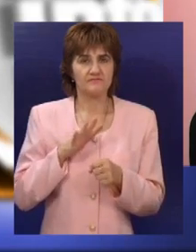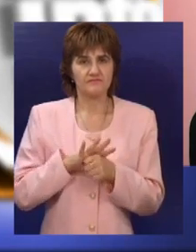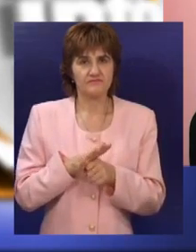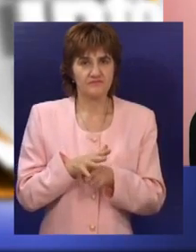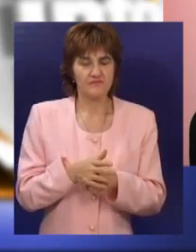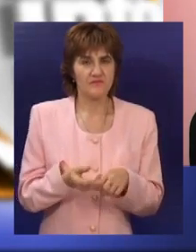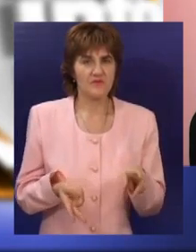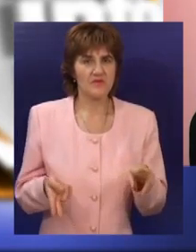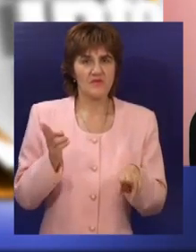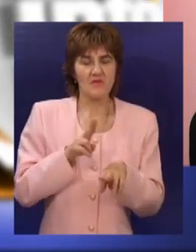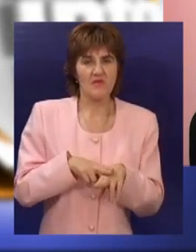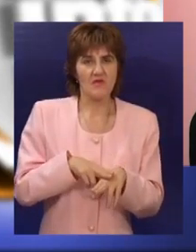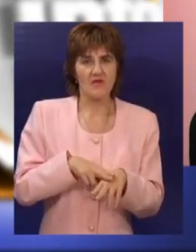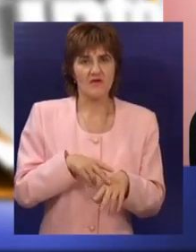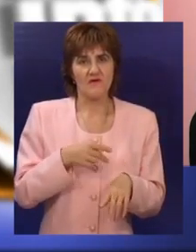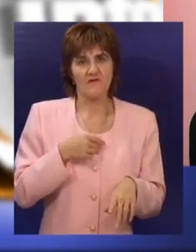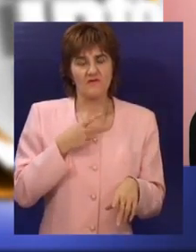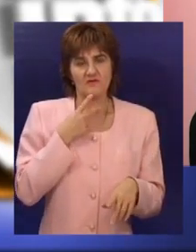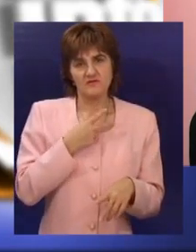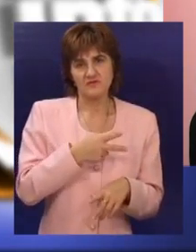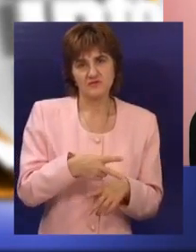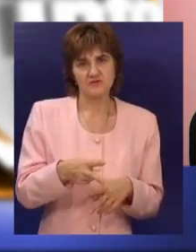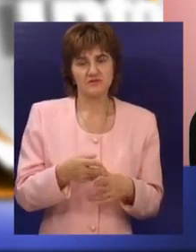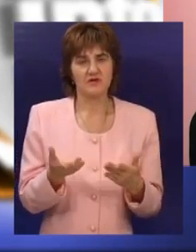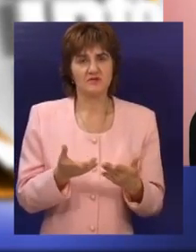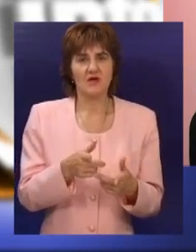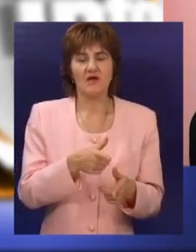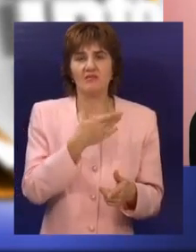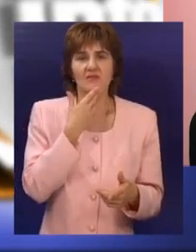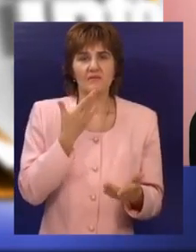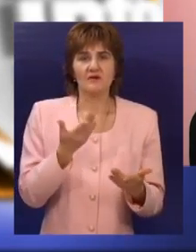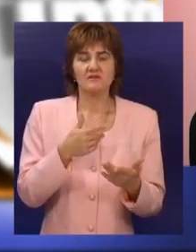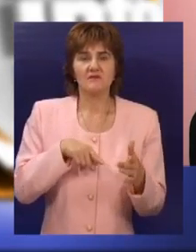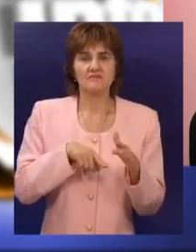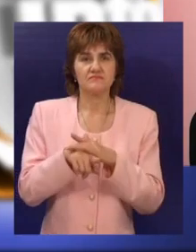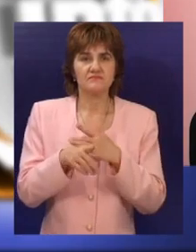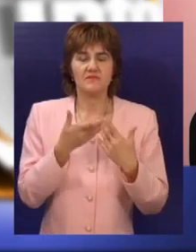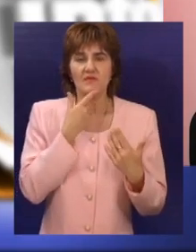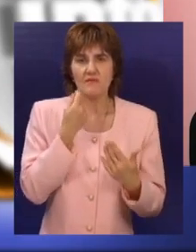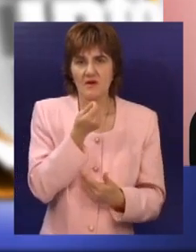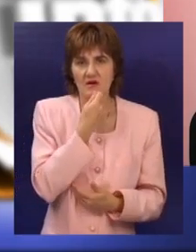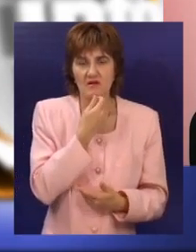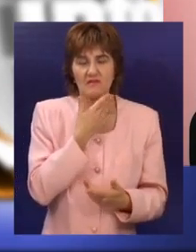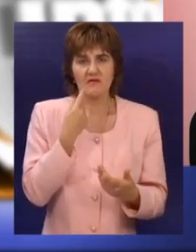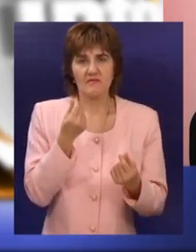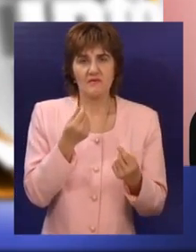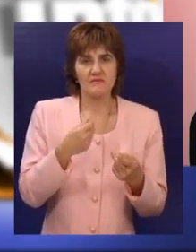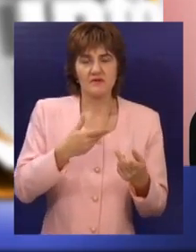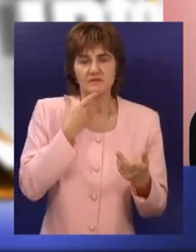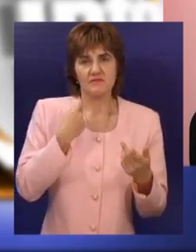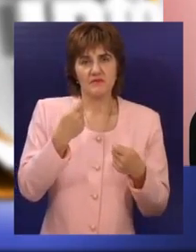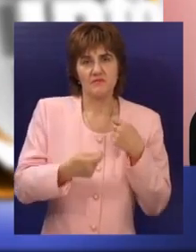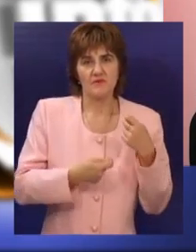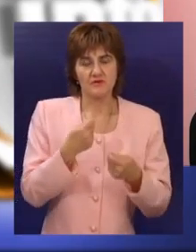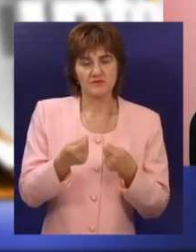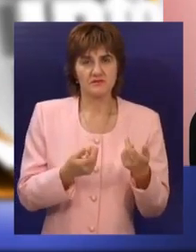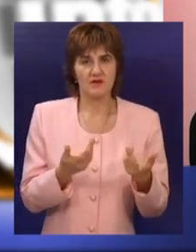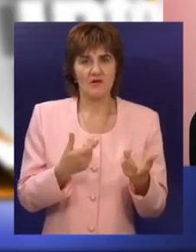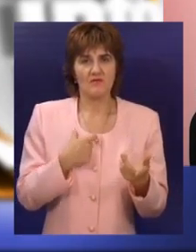nasilnici pribjegavaju još rigoroznijim merama kontrole. Znači, oni nemaju sredstava za osnovne potrebe, oni im ograničavaju